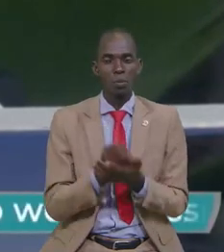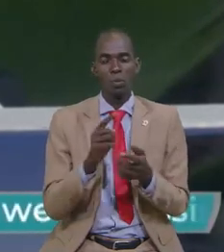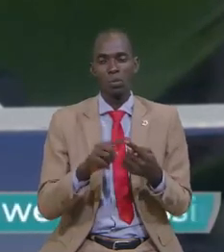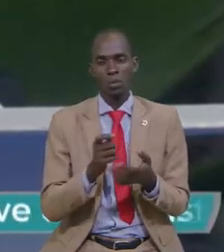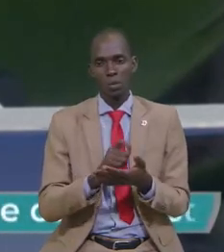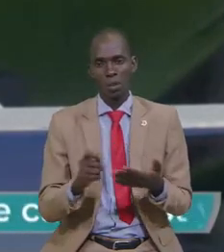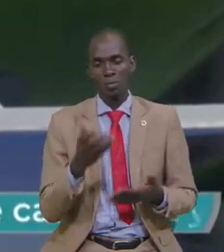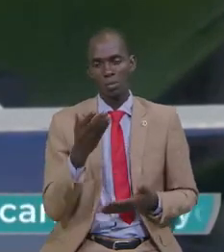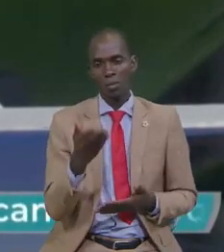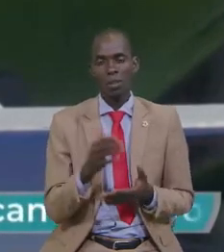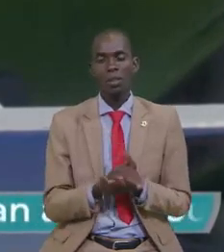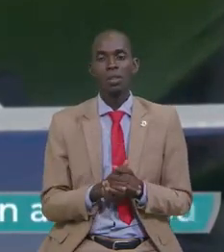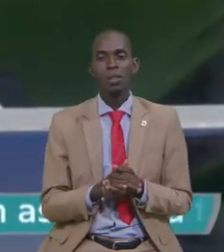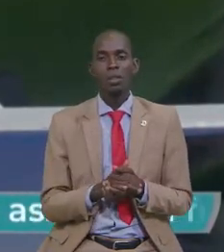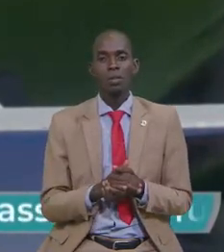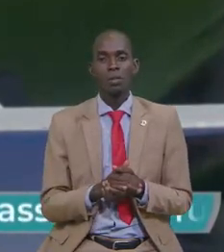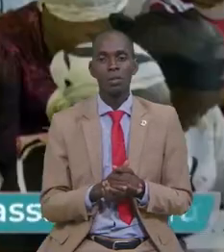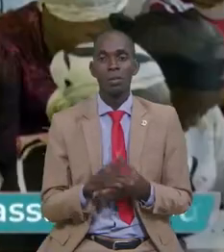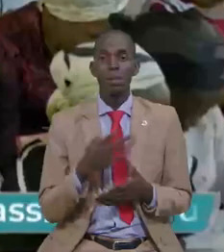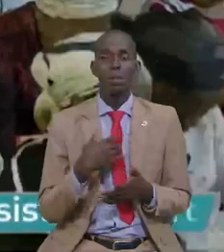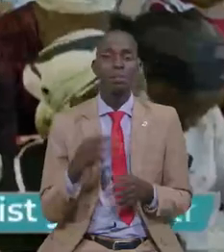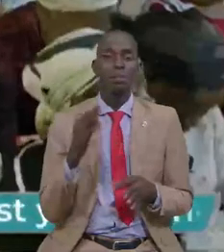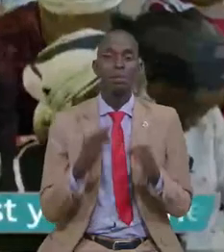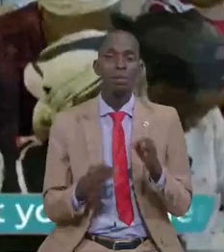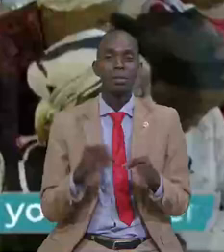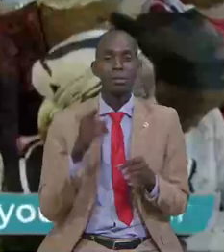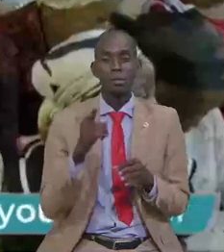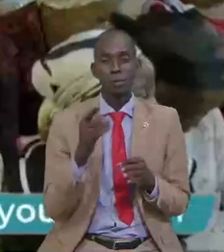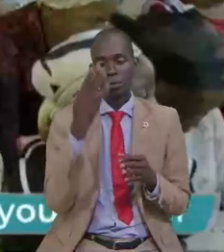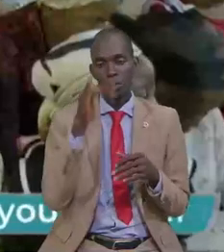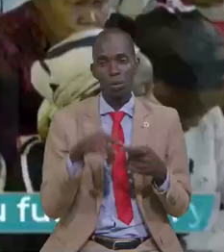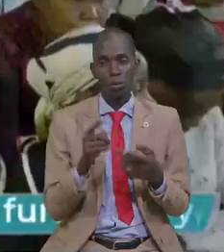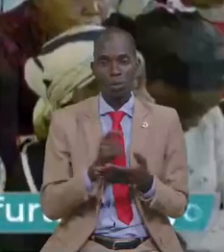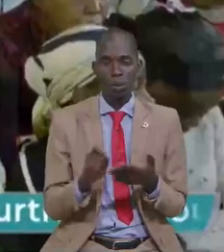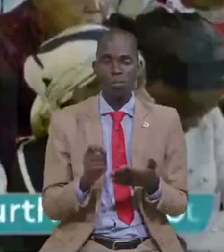L'homme de Dieu reviendra encore pour la prière de miracle.